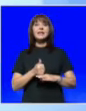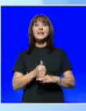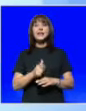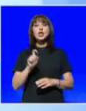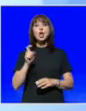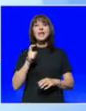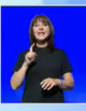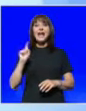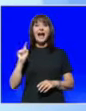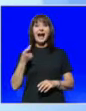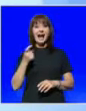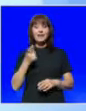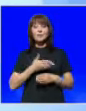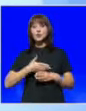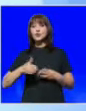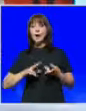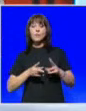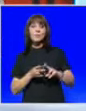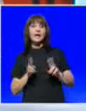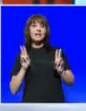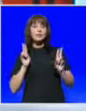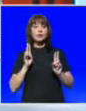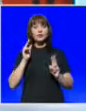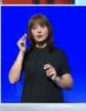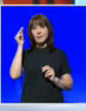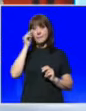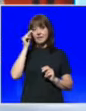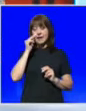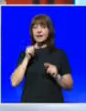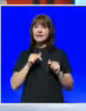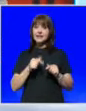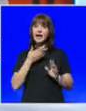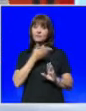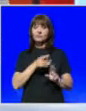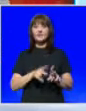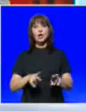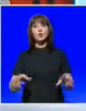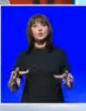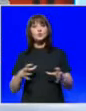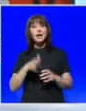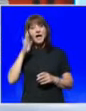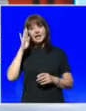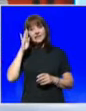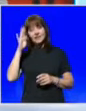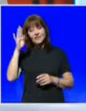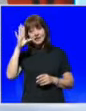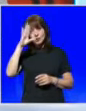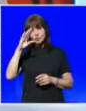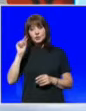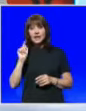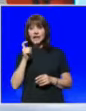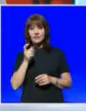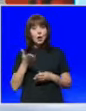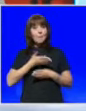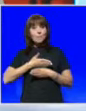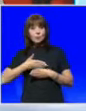Георги Ганев от Продължаваме промяната демократична България вече е на пряката ни линия от Народното събрание. Здравейте, господин Ганев. Продължавате ли